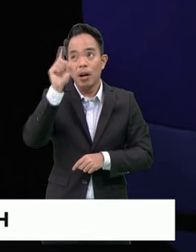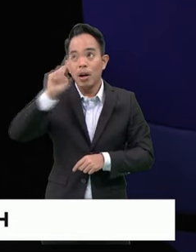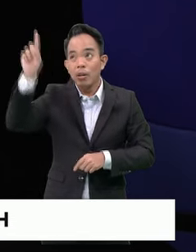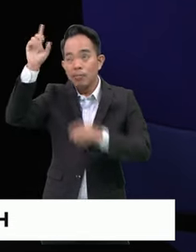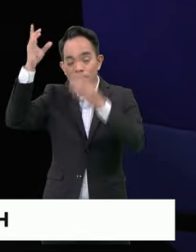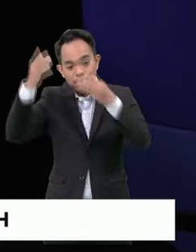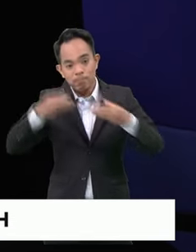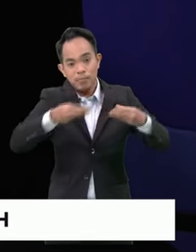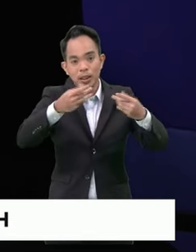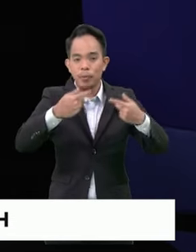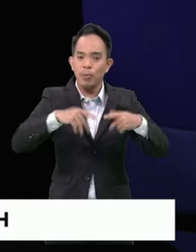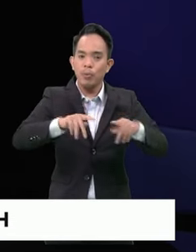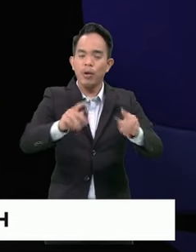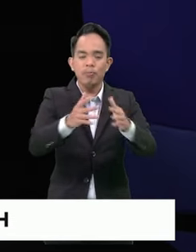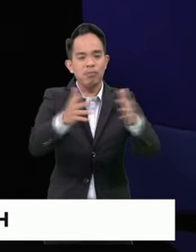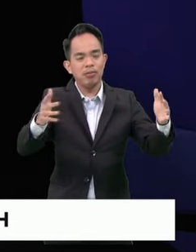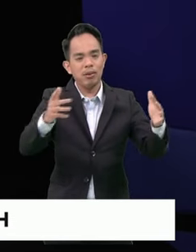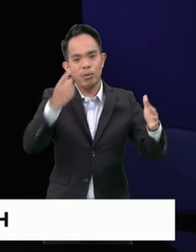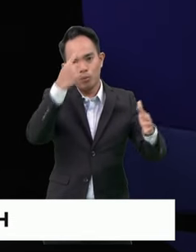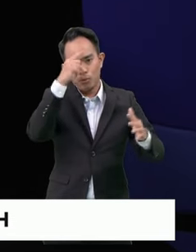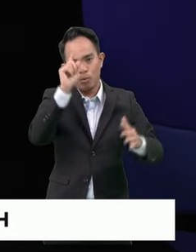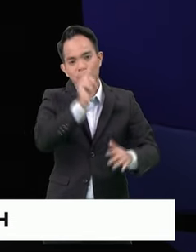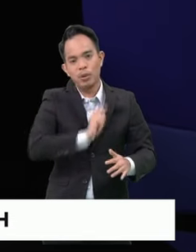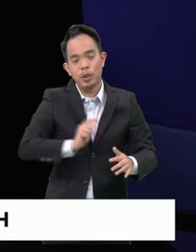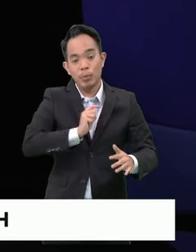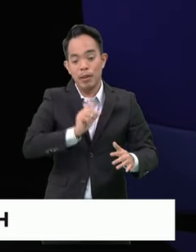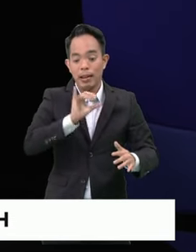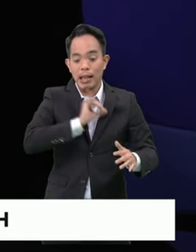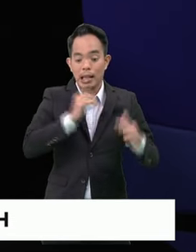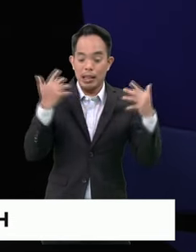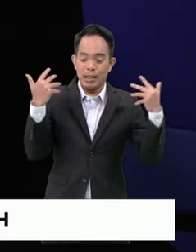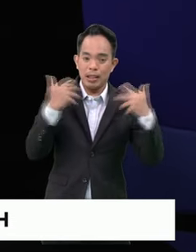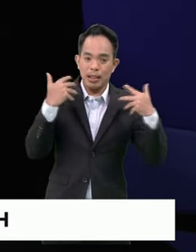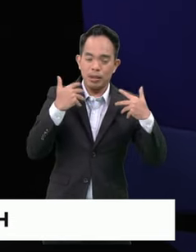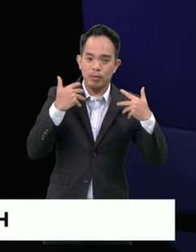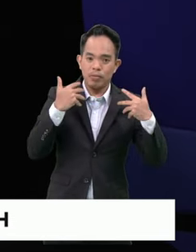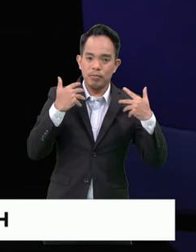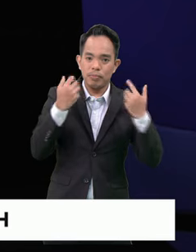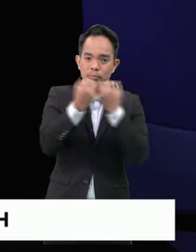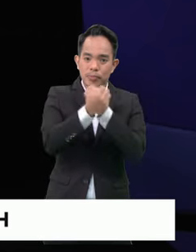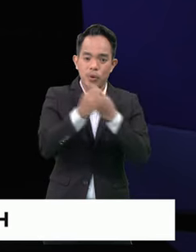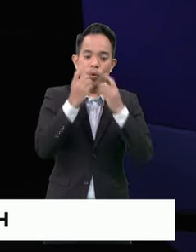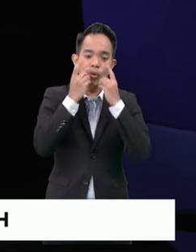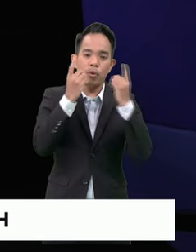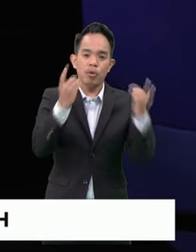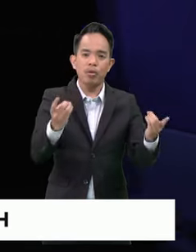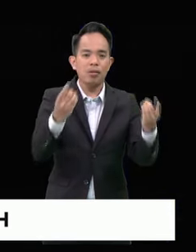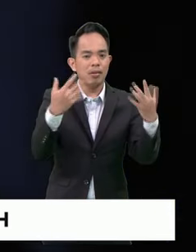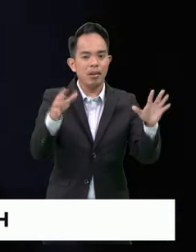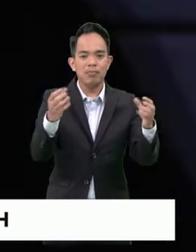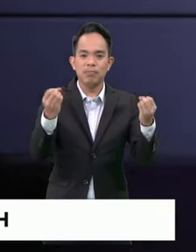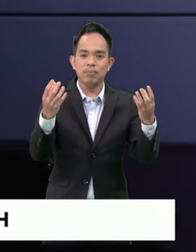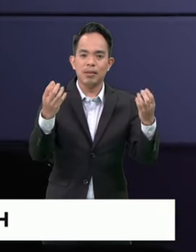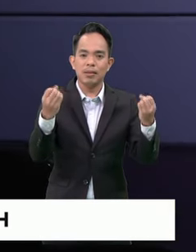peluang untuk taubat. Dan saya takut dosa dia saya ni, dosa tu dah menanah.